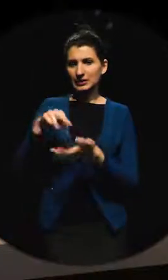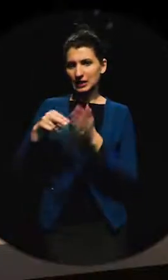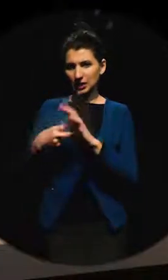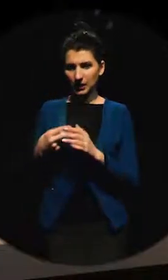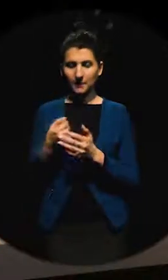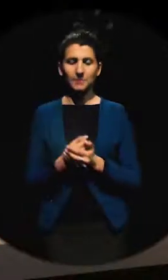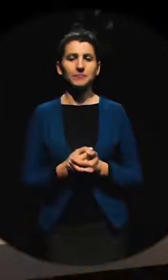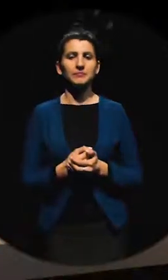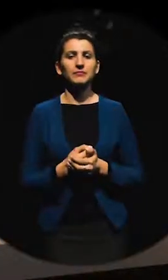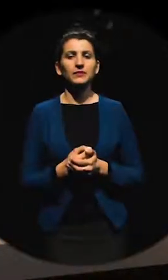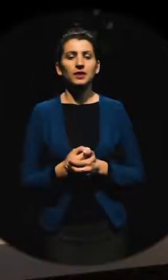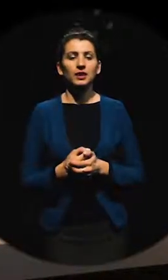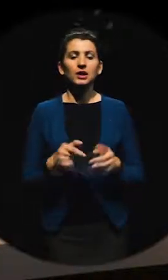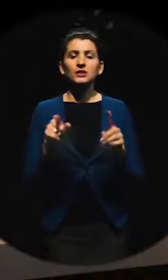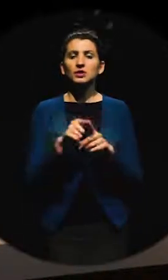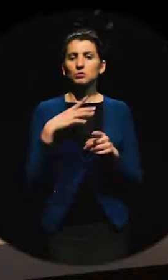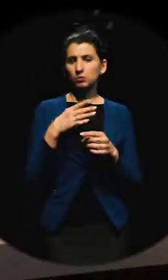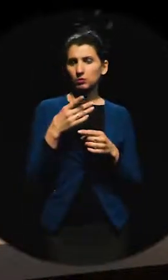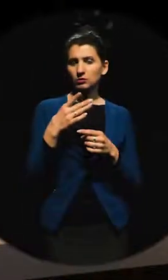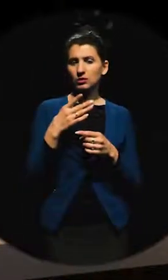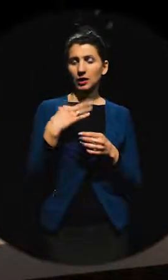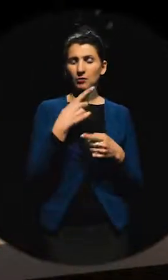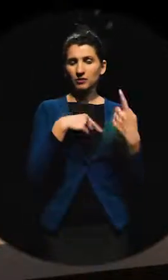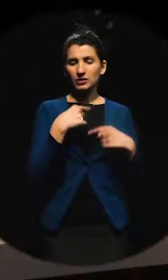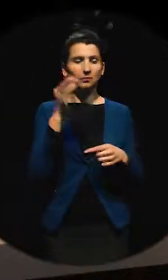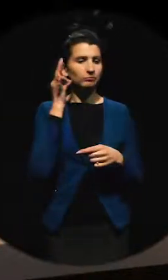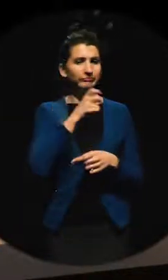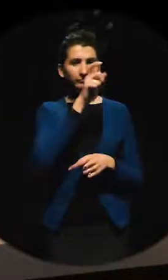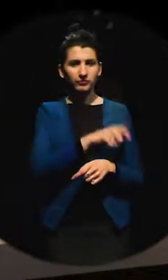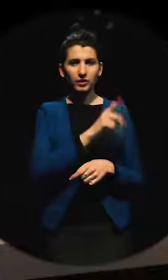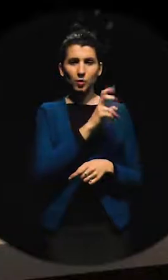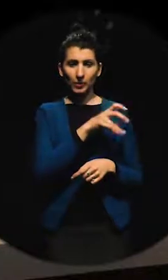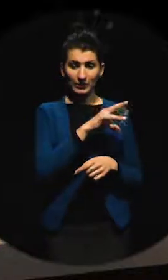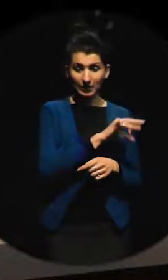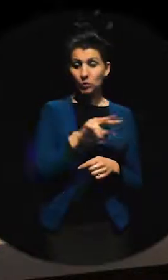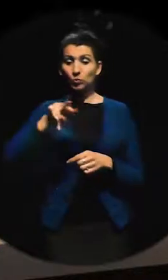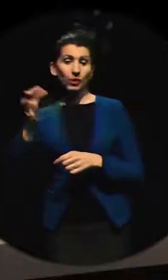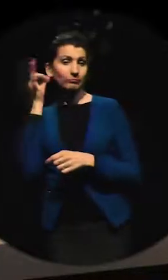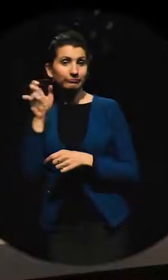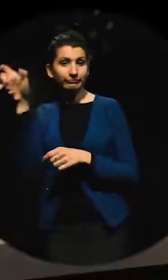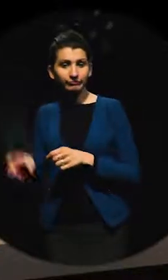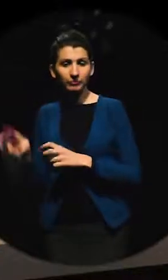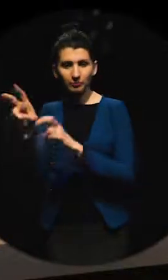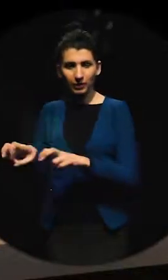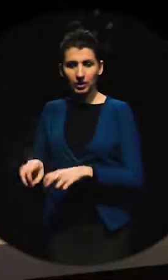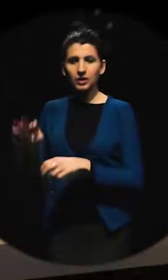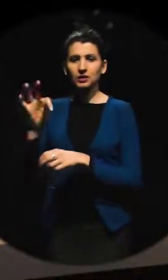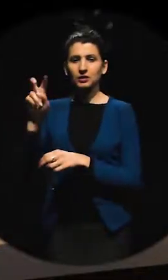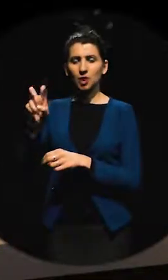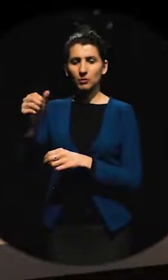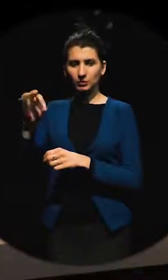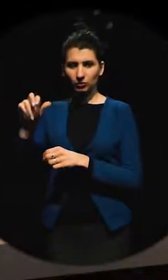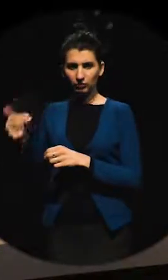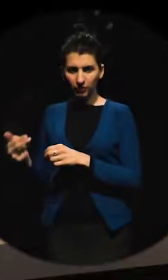tego typu walki. Powiedziałam o Petrze Coopers. Drugą badaczką, o której wspomniałam, jest Rosemary Garland-Thompson, która z kolei w